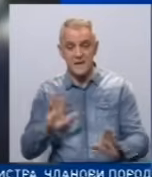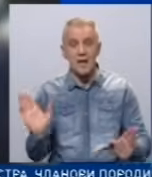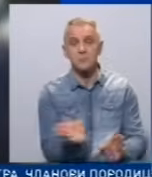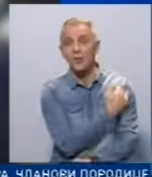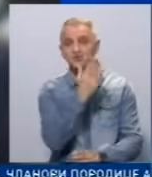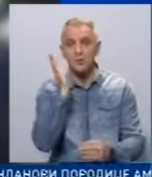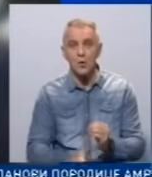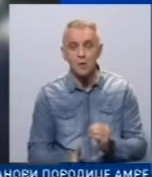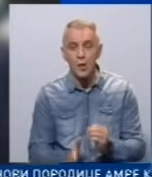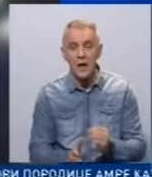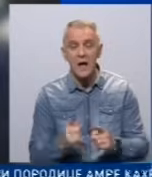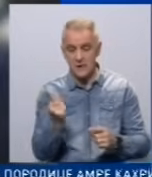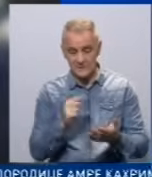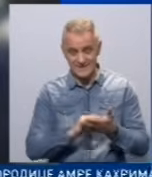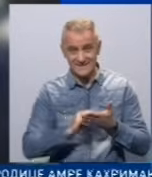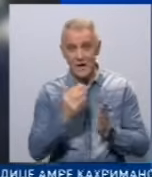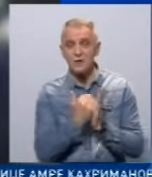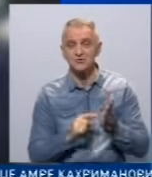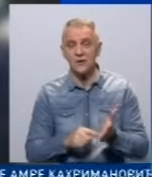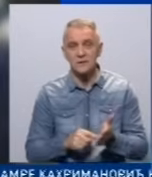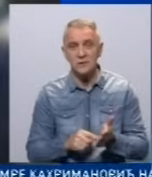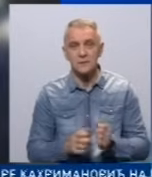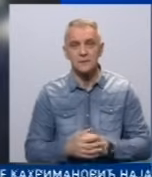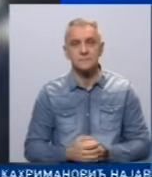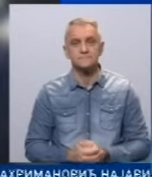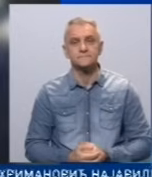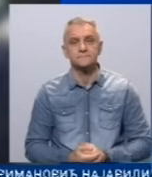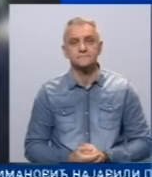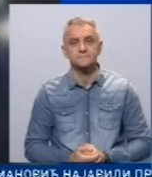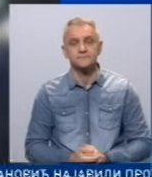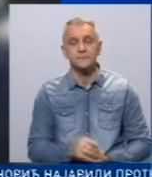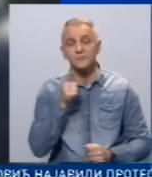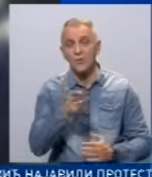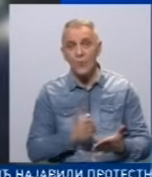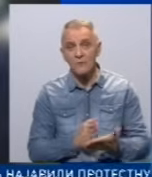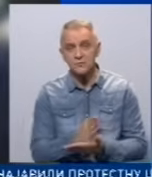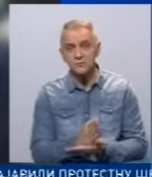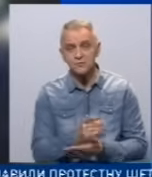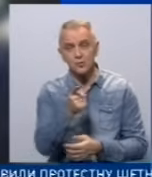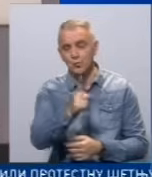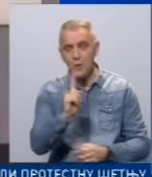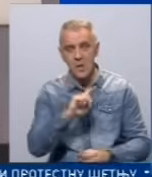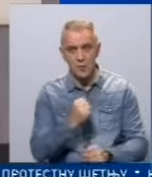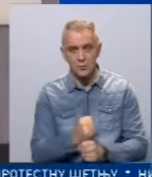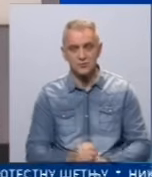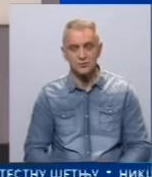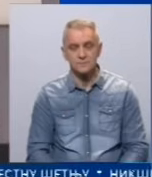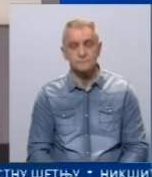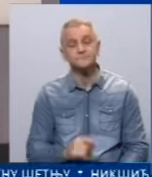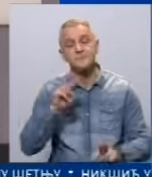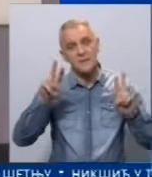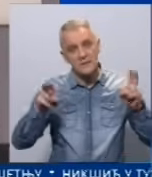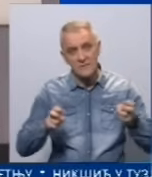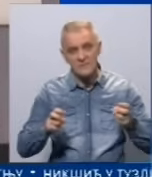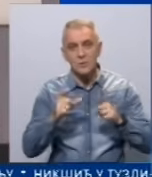roka rješenja o pritvoru, dakle o produženju pritvora. U ovom slučaju to nije učinjeno. Navedeno je i